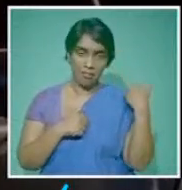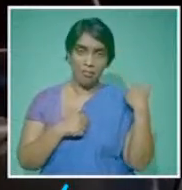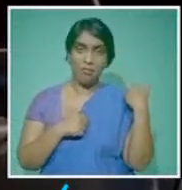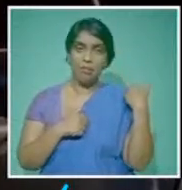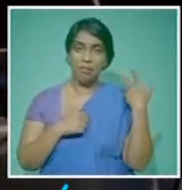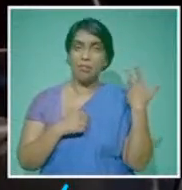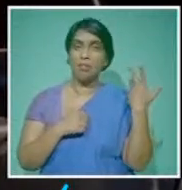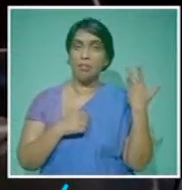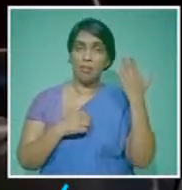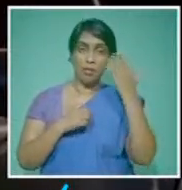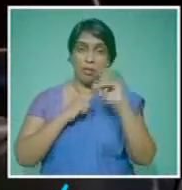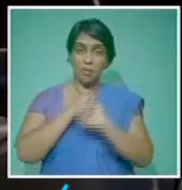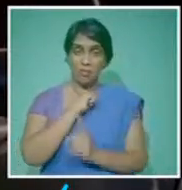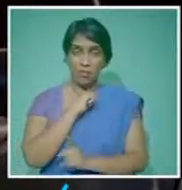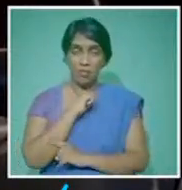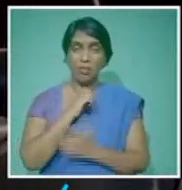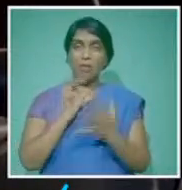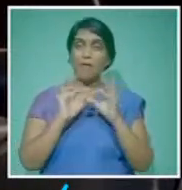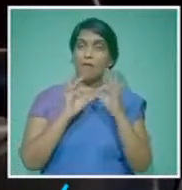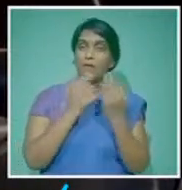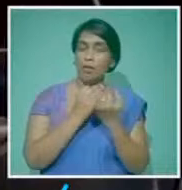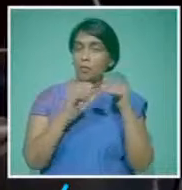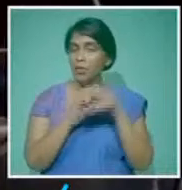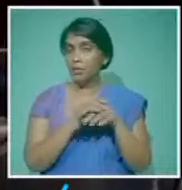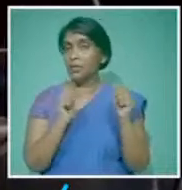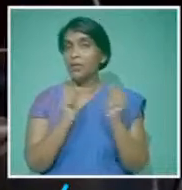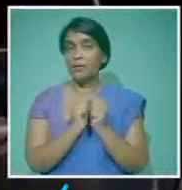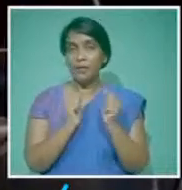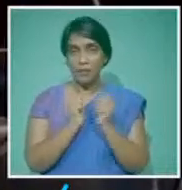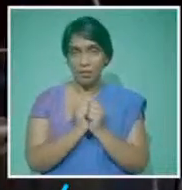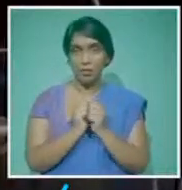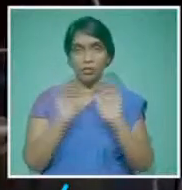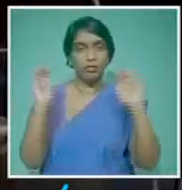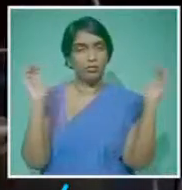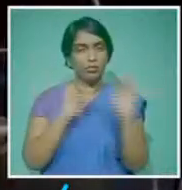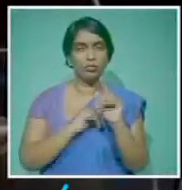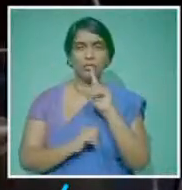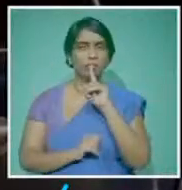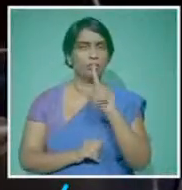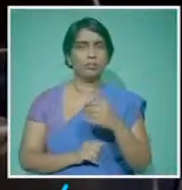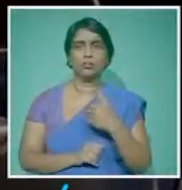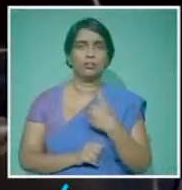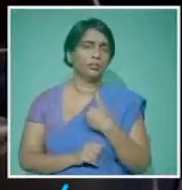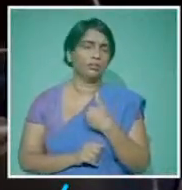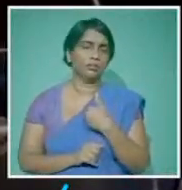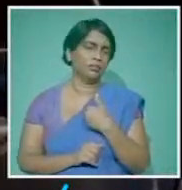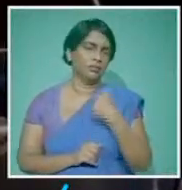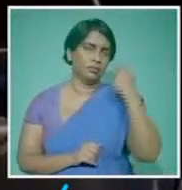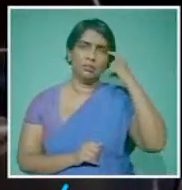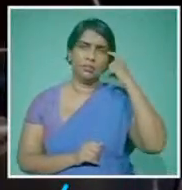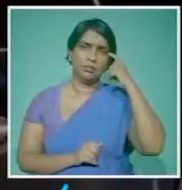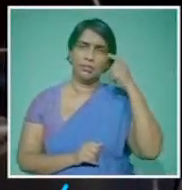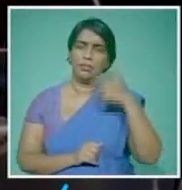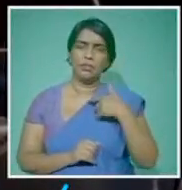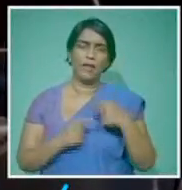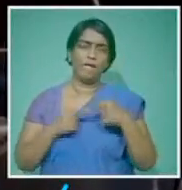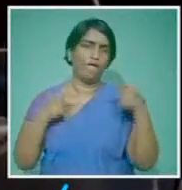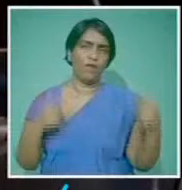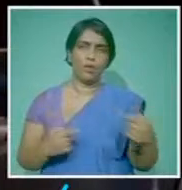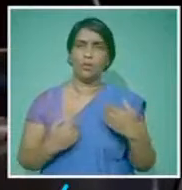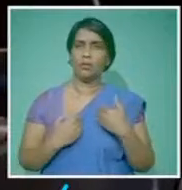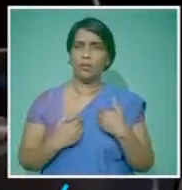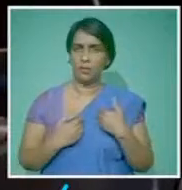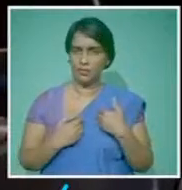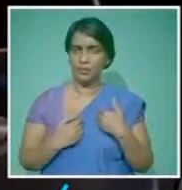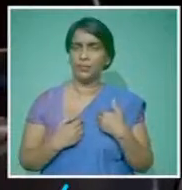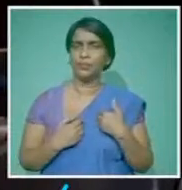අම්මලගේ හැසිරීම හෝ පවුල්වල හැසිරීම කියන එකට ලඝු කරන එකට නම් මම හිතන්නේ මම විරුද්ධ වෙනවා. ඒ කියන්නේ